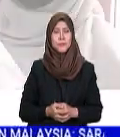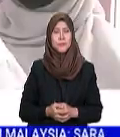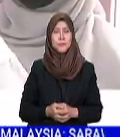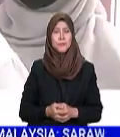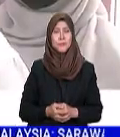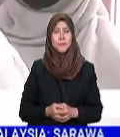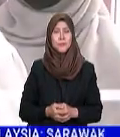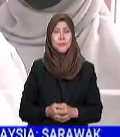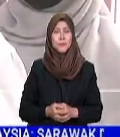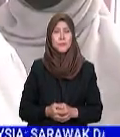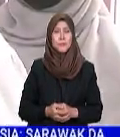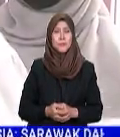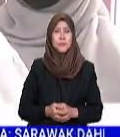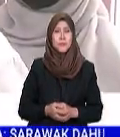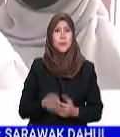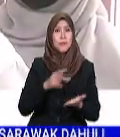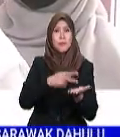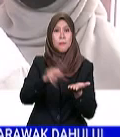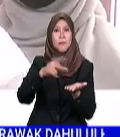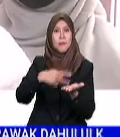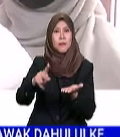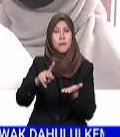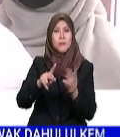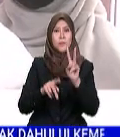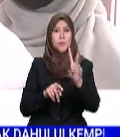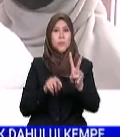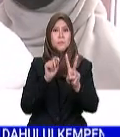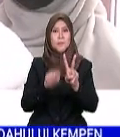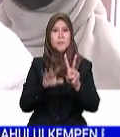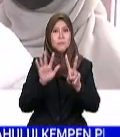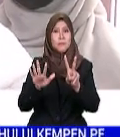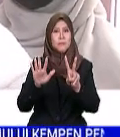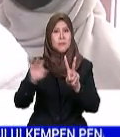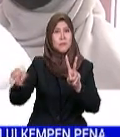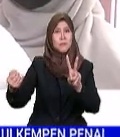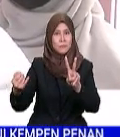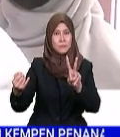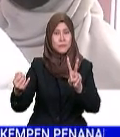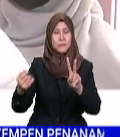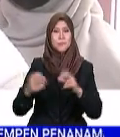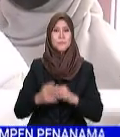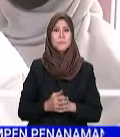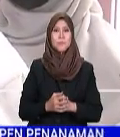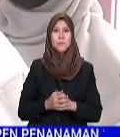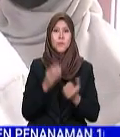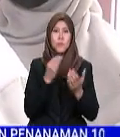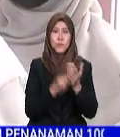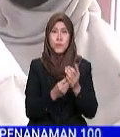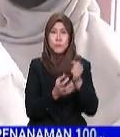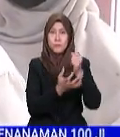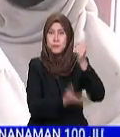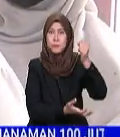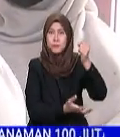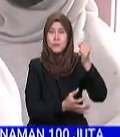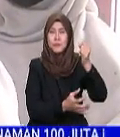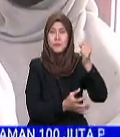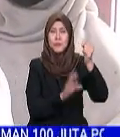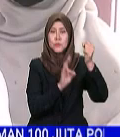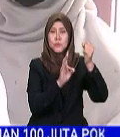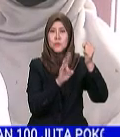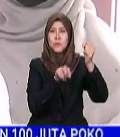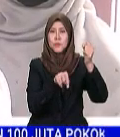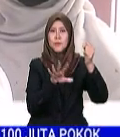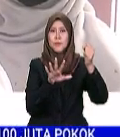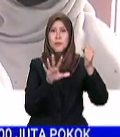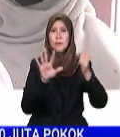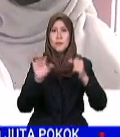Kan, mana kita dah keluar kos 2.5 juta dan keseluruhan duit kita telah peruntukkan sebanyak 7.5